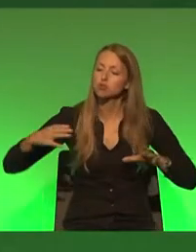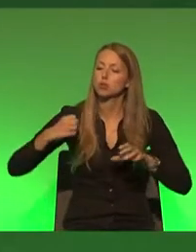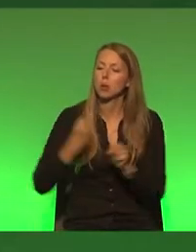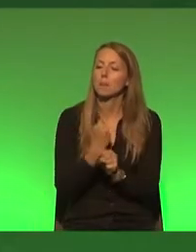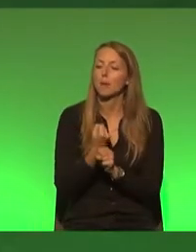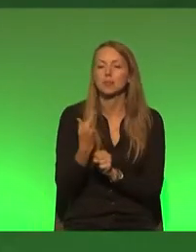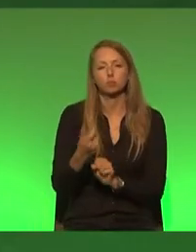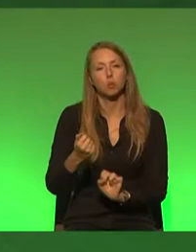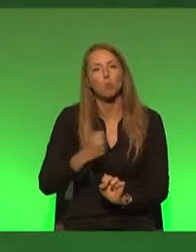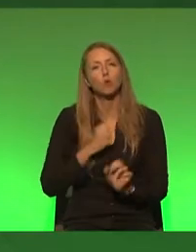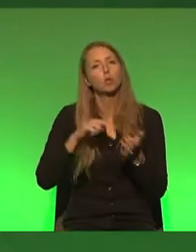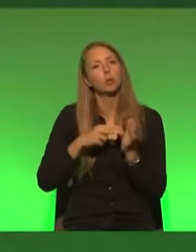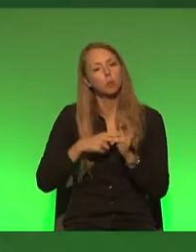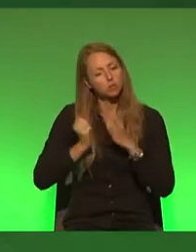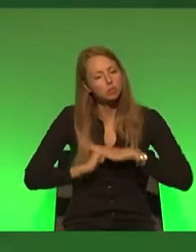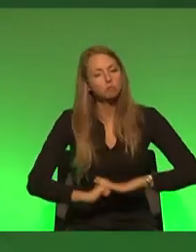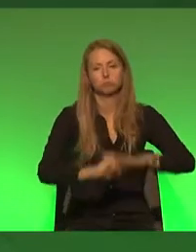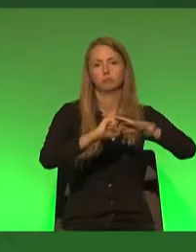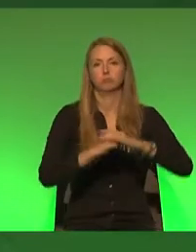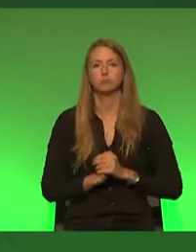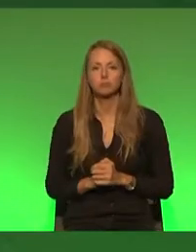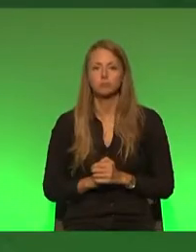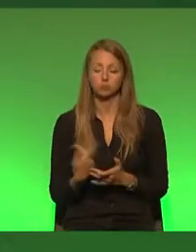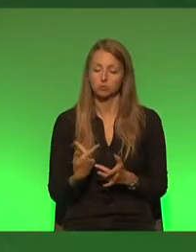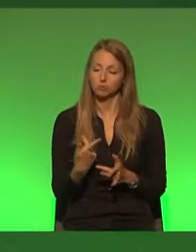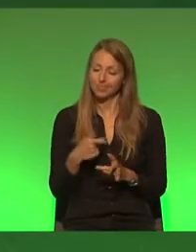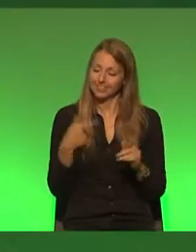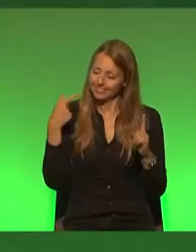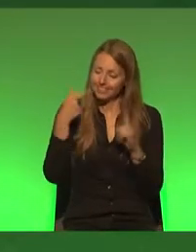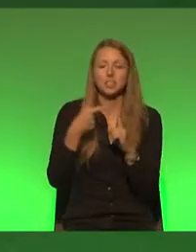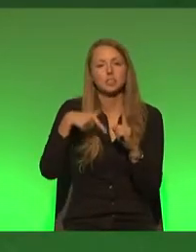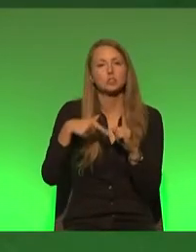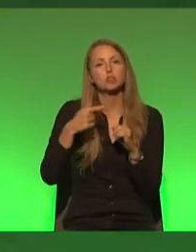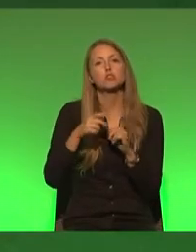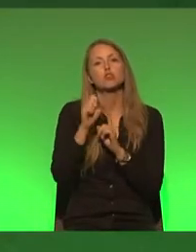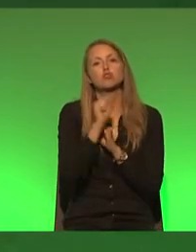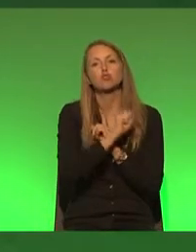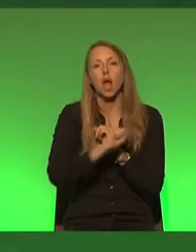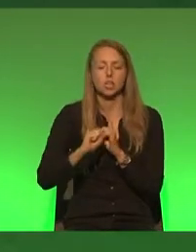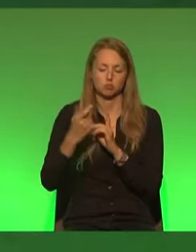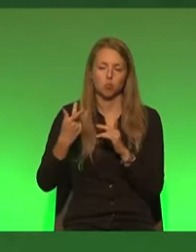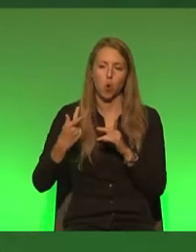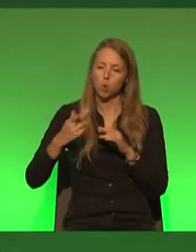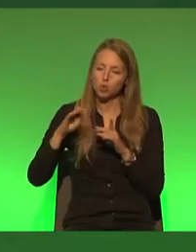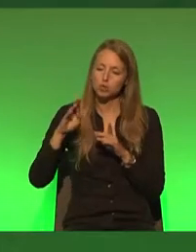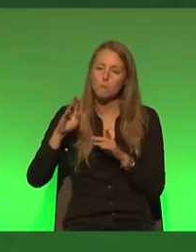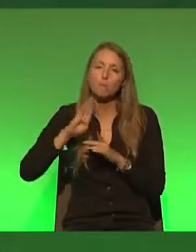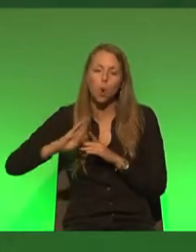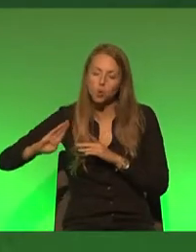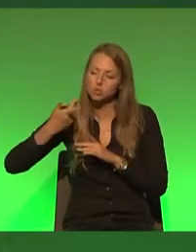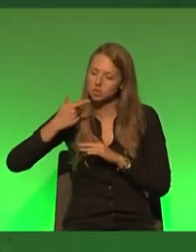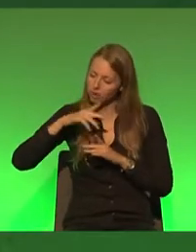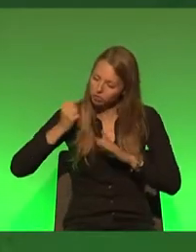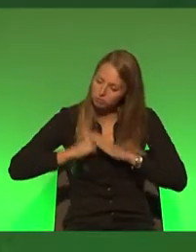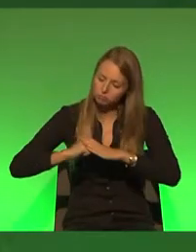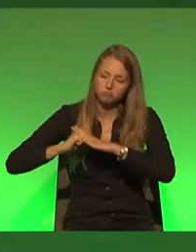einer solchen mutigen Politik in Deutschland und NRW haben, dass wir ganz konkret mehr in Straßburg und Brüssel haben und noch wichtiger